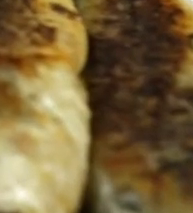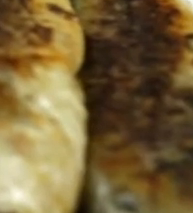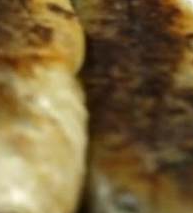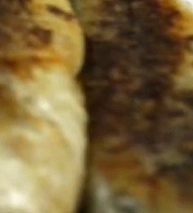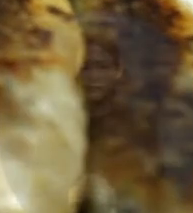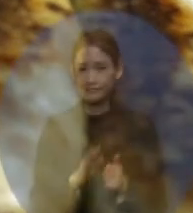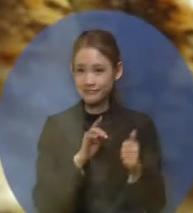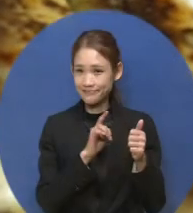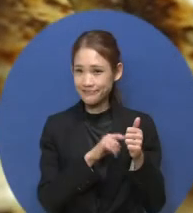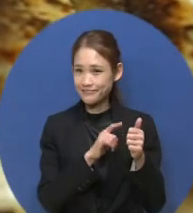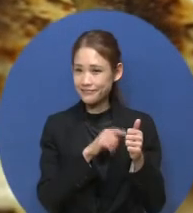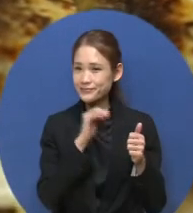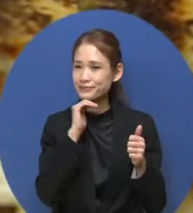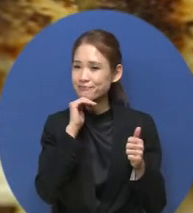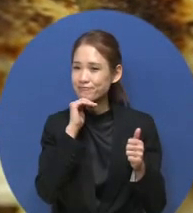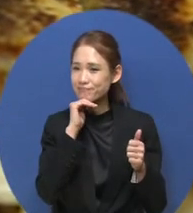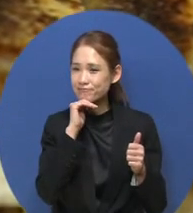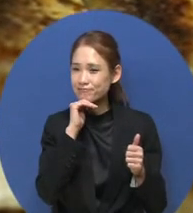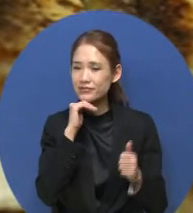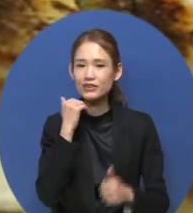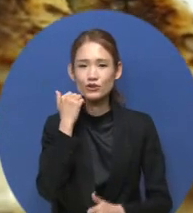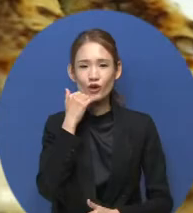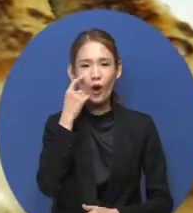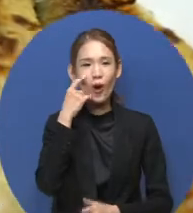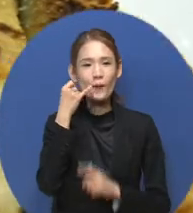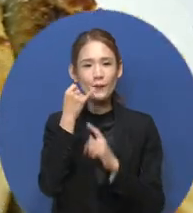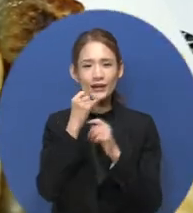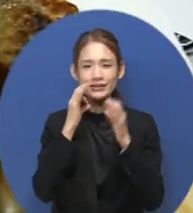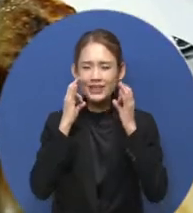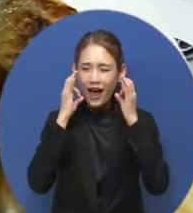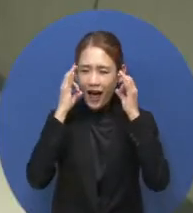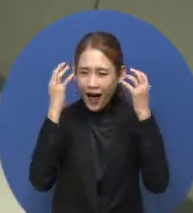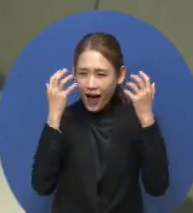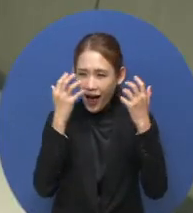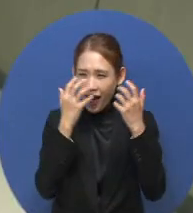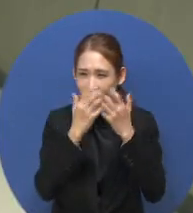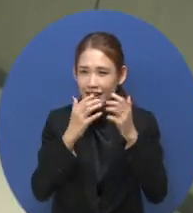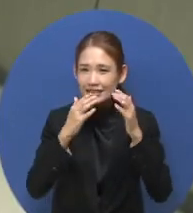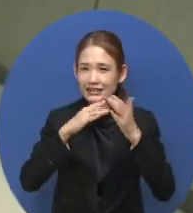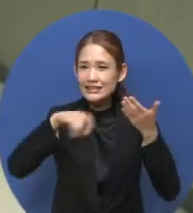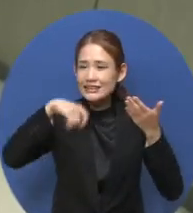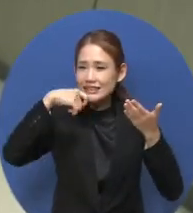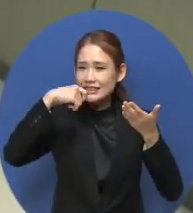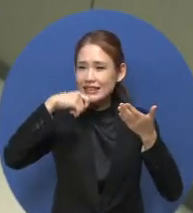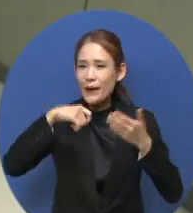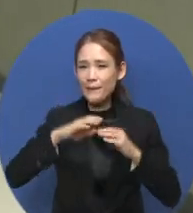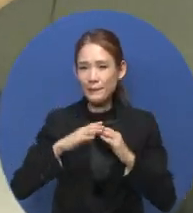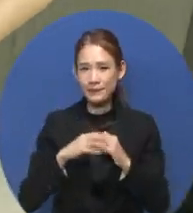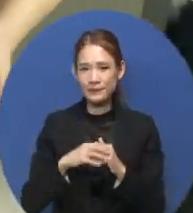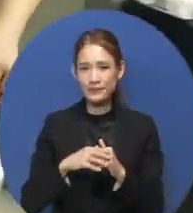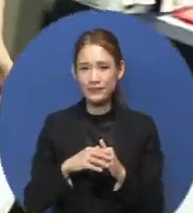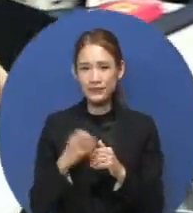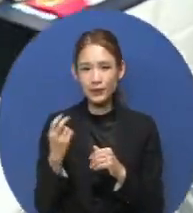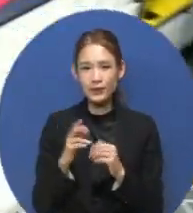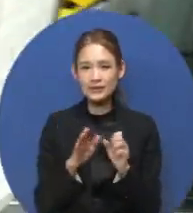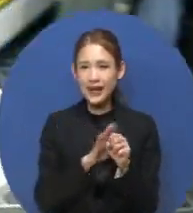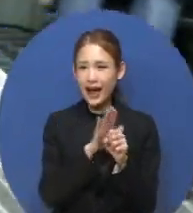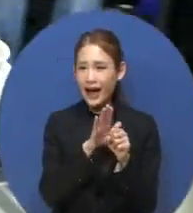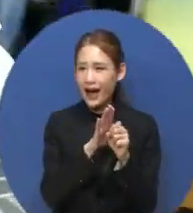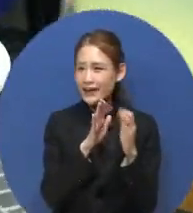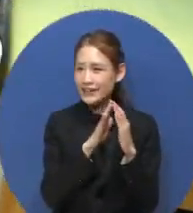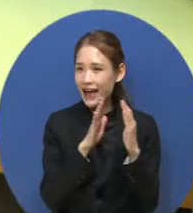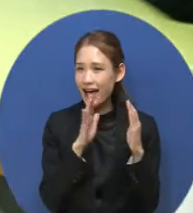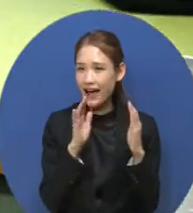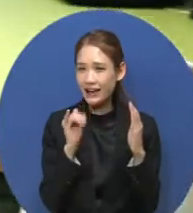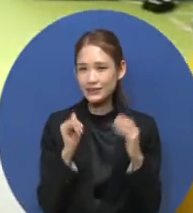그런 원준 씨를 기다리는 건 어머님의 정성 가득한 집밥, 그리고 사랑하는